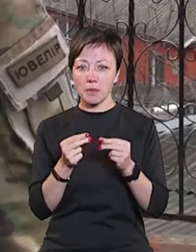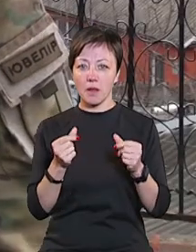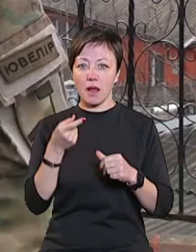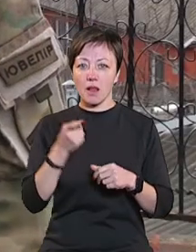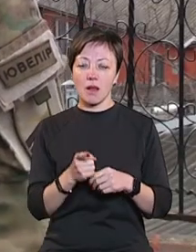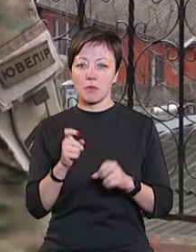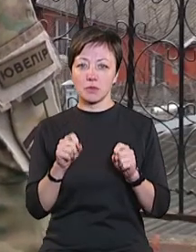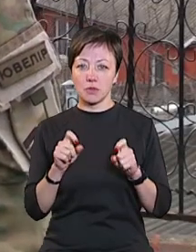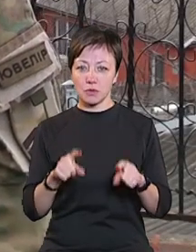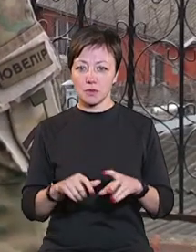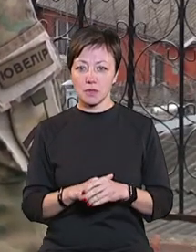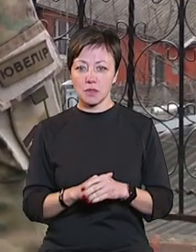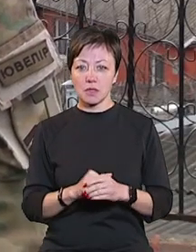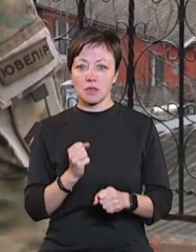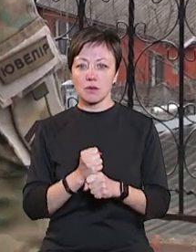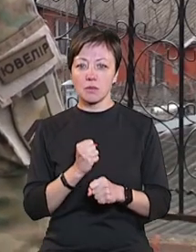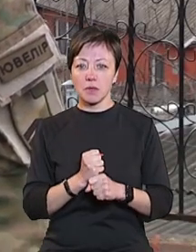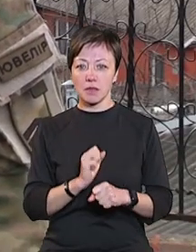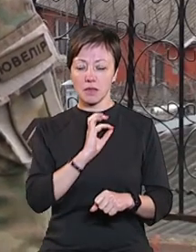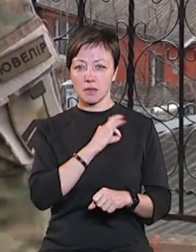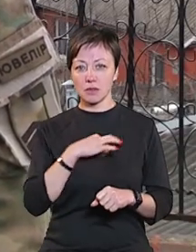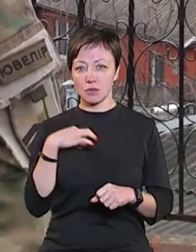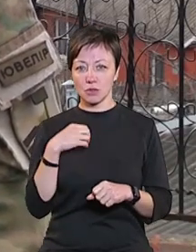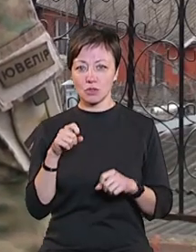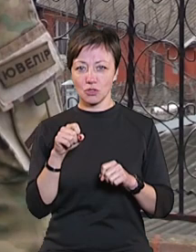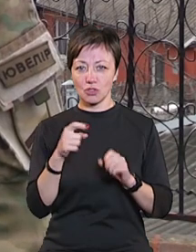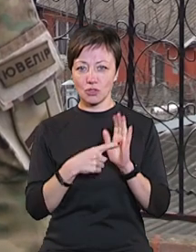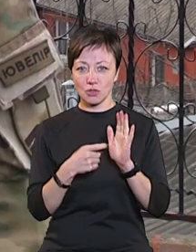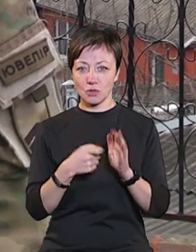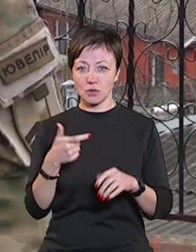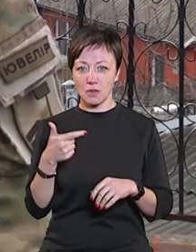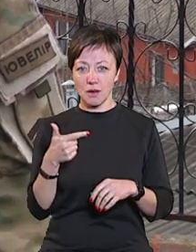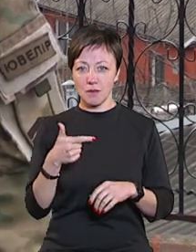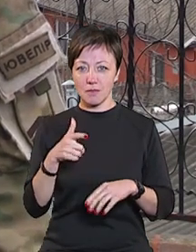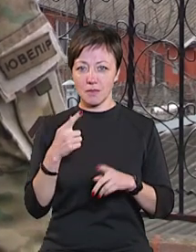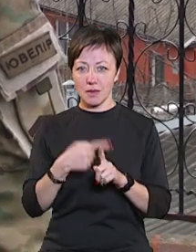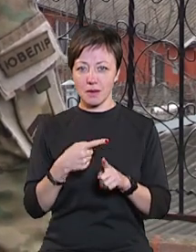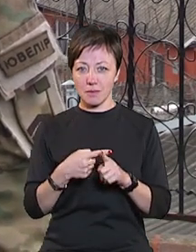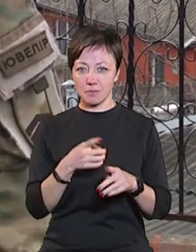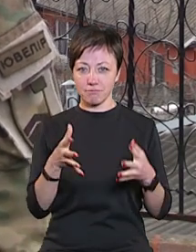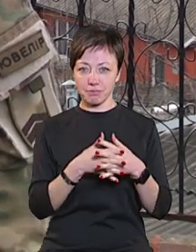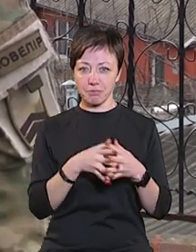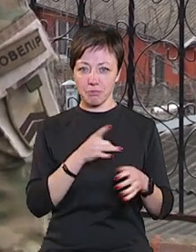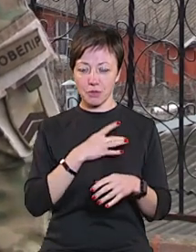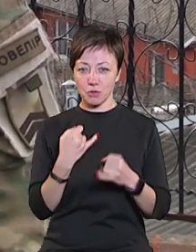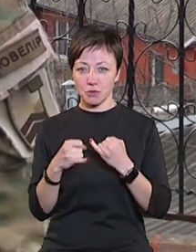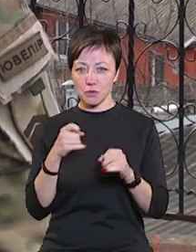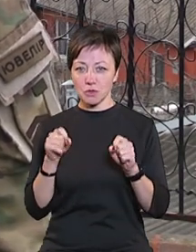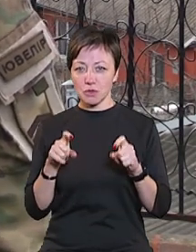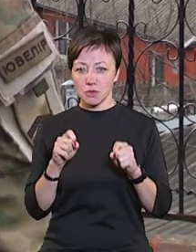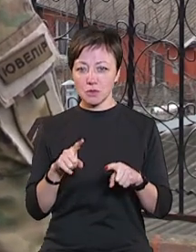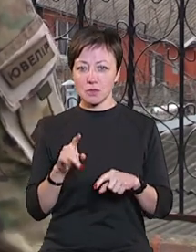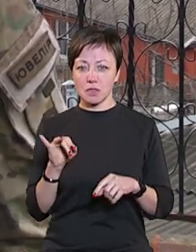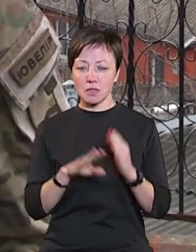робили ланцюжок вагою 600 грам, золотий хрест з комбінацією білого, жовтого золота та